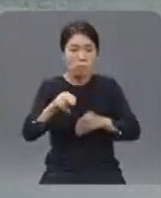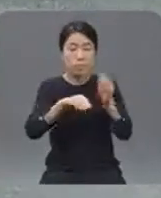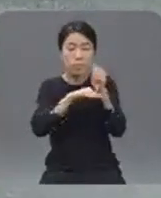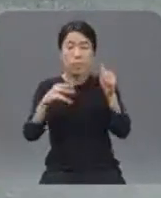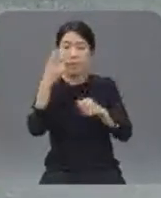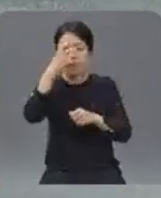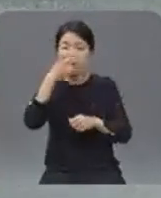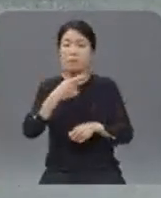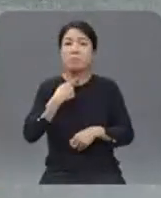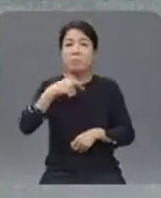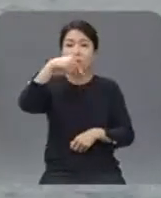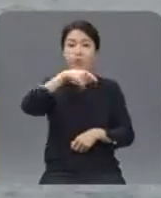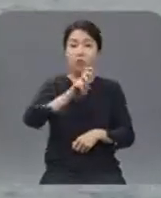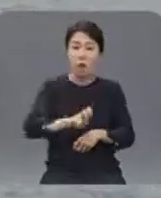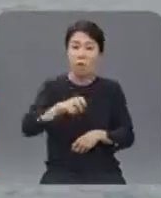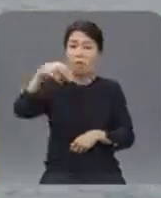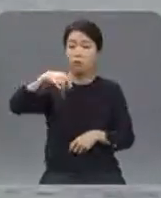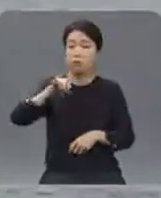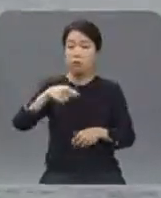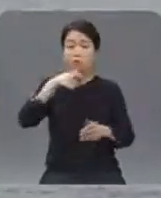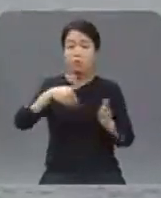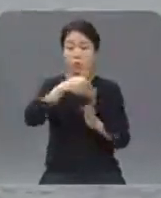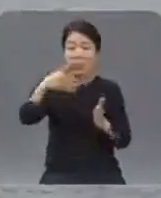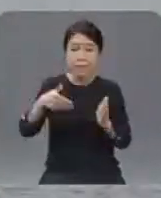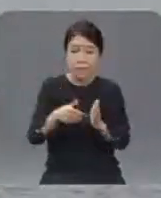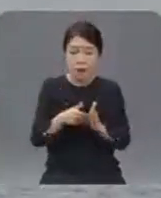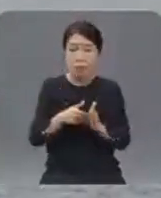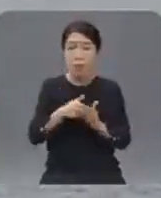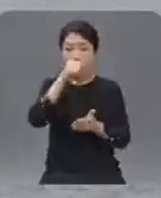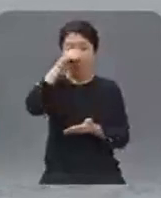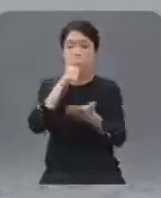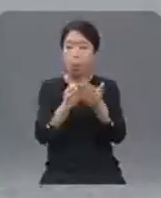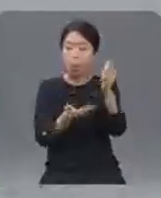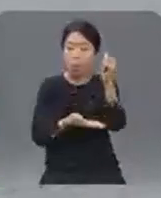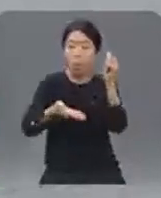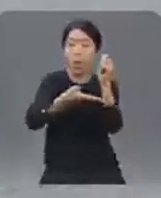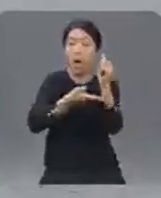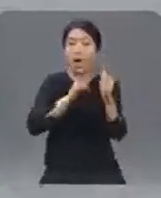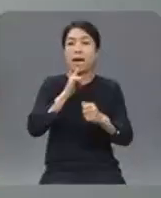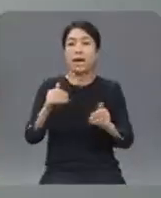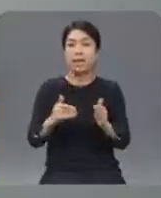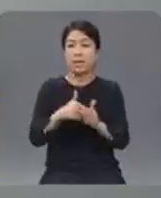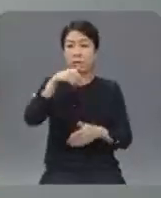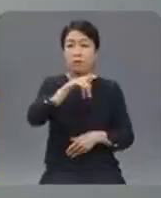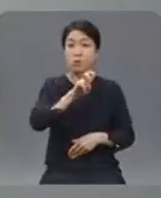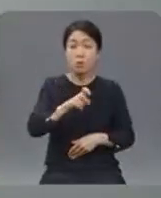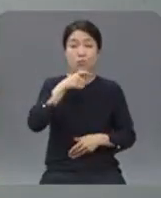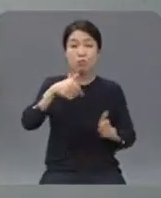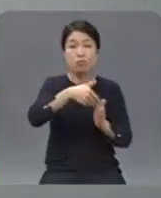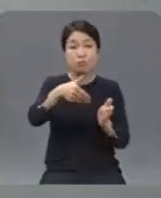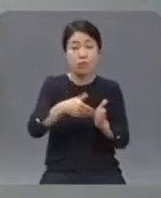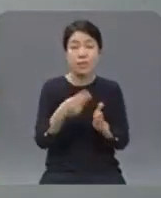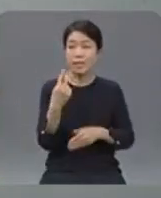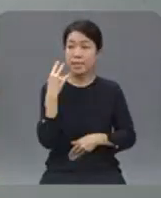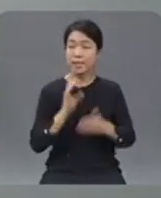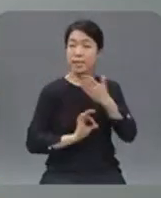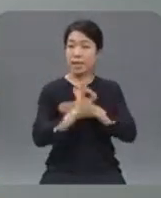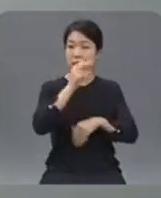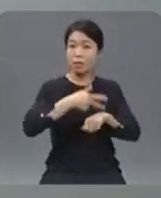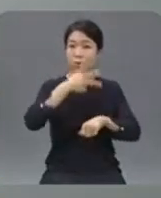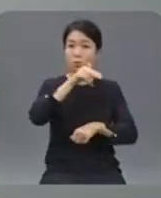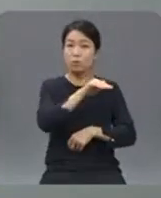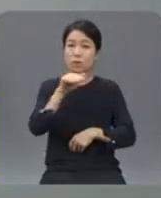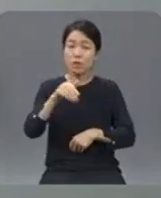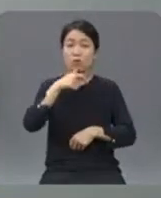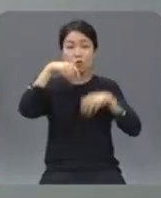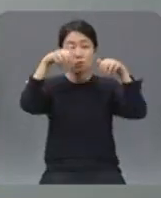주암댐과 수화댐이 8일 오후 정상 단계로 회복했다고 밝혔습니다 주암댐 저수율은 그제 오전 7시